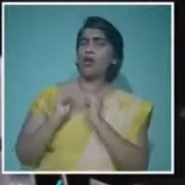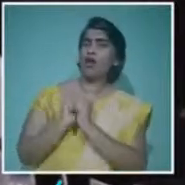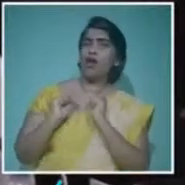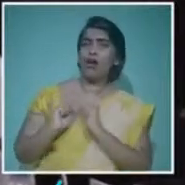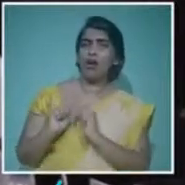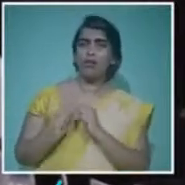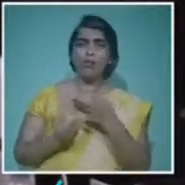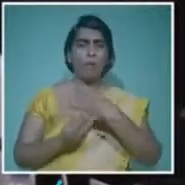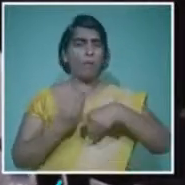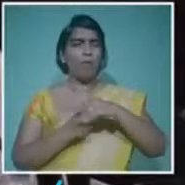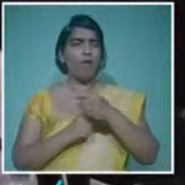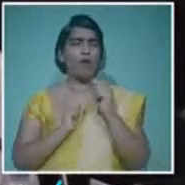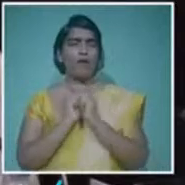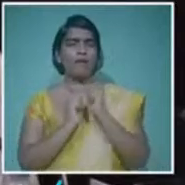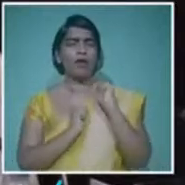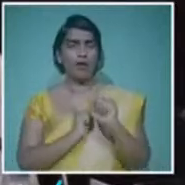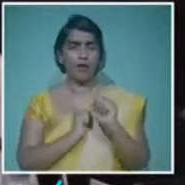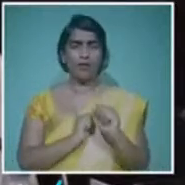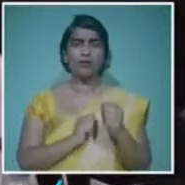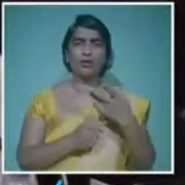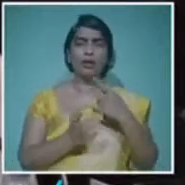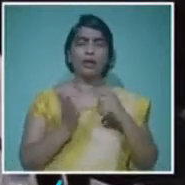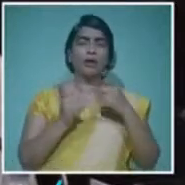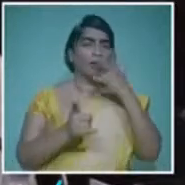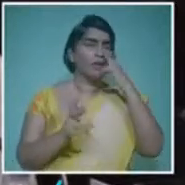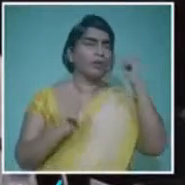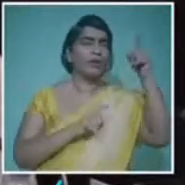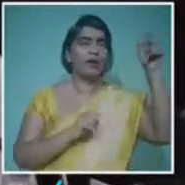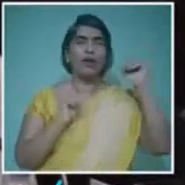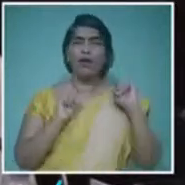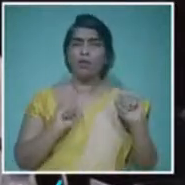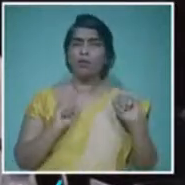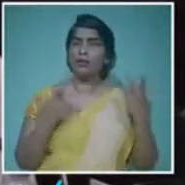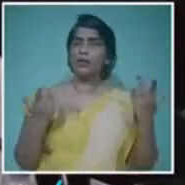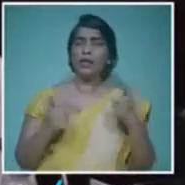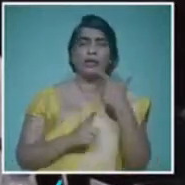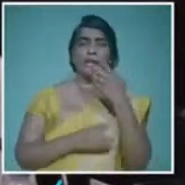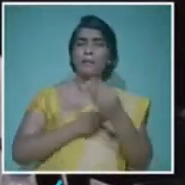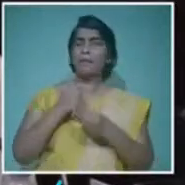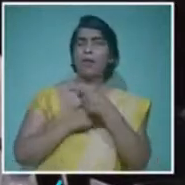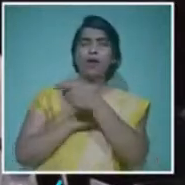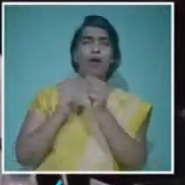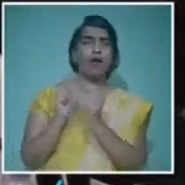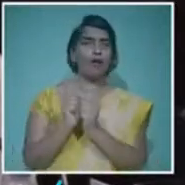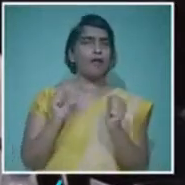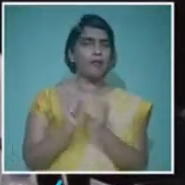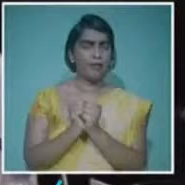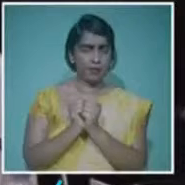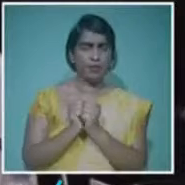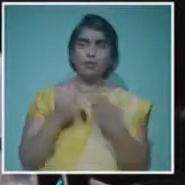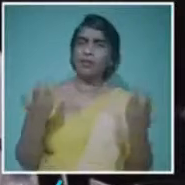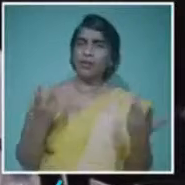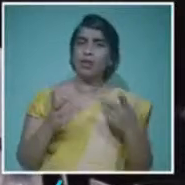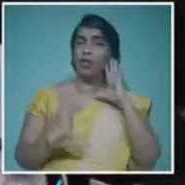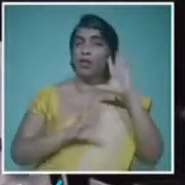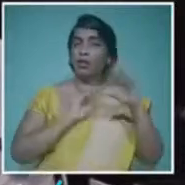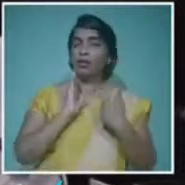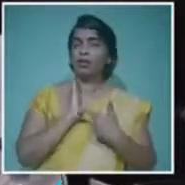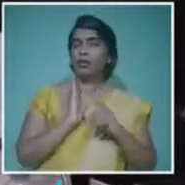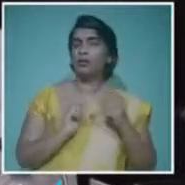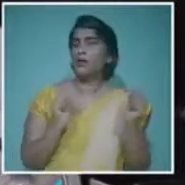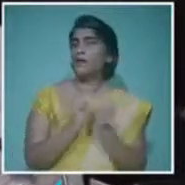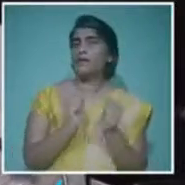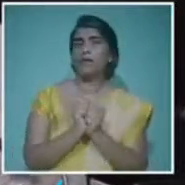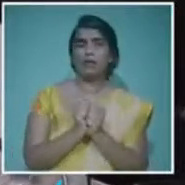කරන්නේ, පෝරවලට මොනවද කරන්නේ, වතුකරේ මොනවද කරන්නේ, නැත්නම් දීවරයන්ට මොනවද කරන්නේ, නැත්නම් තොරතුරු තාක්ෂණයට